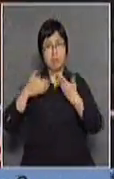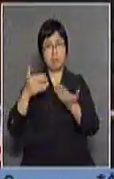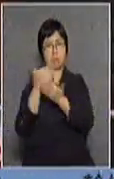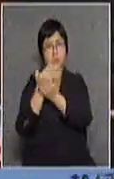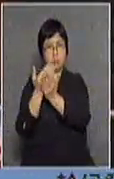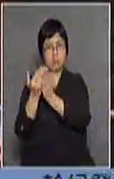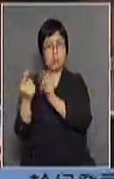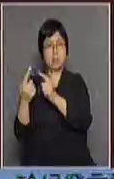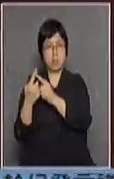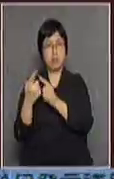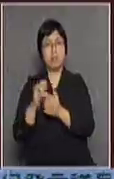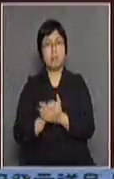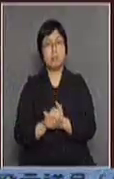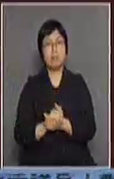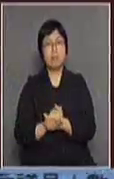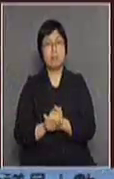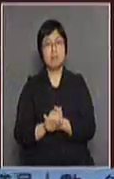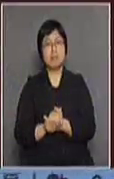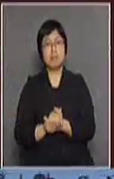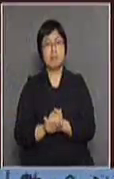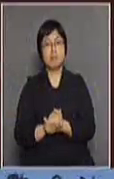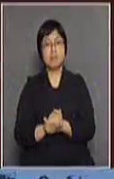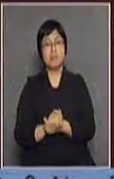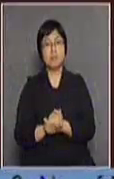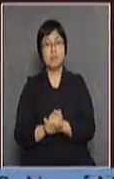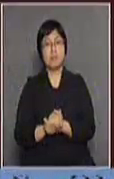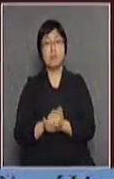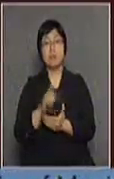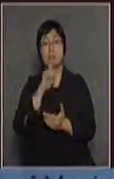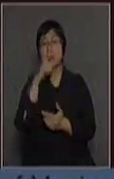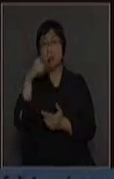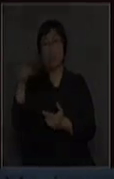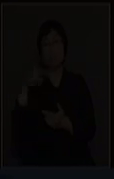還有沒有其他議員想發言？